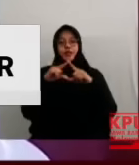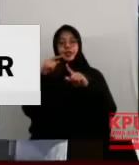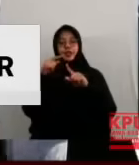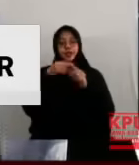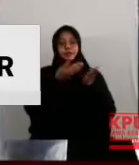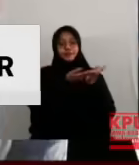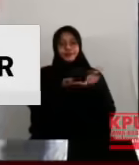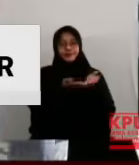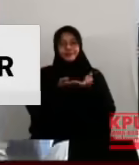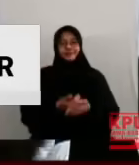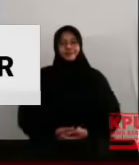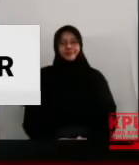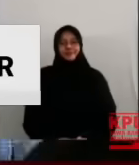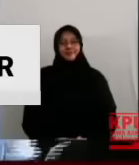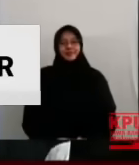kami